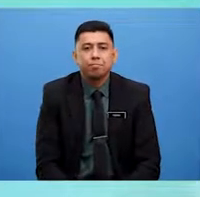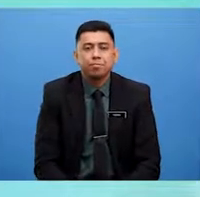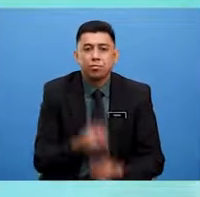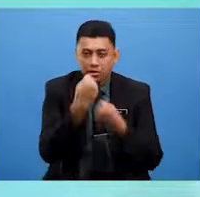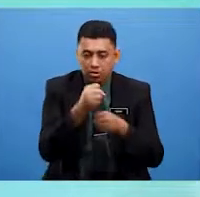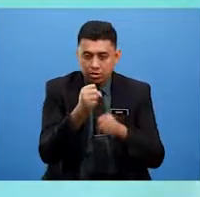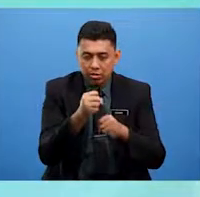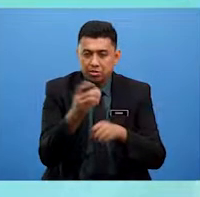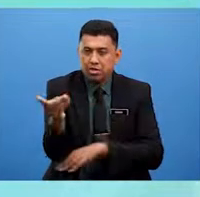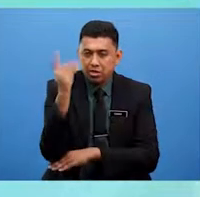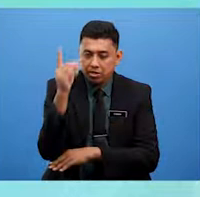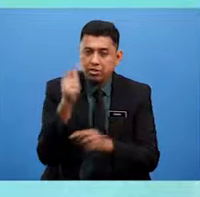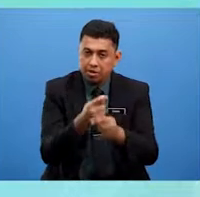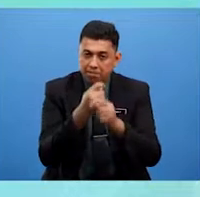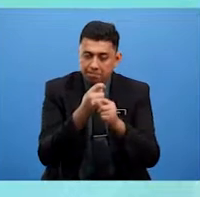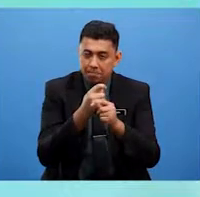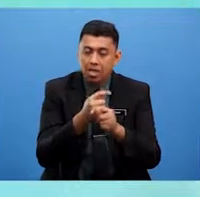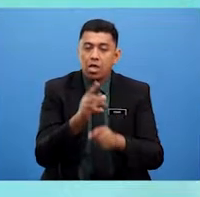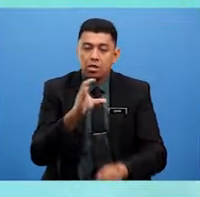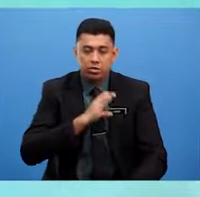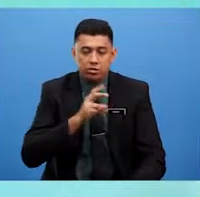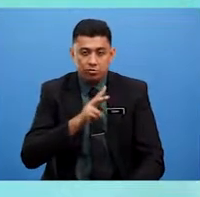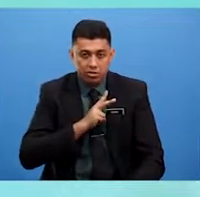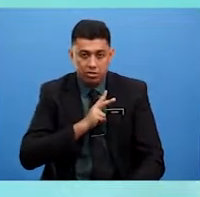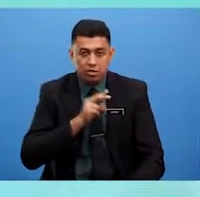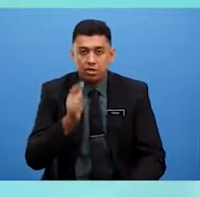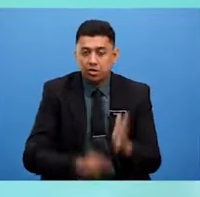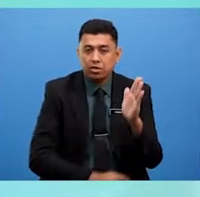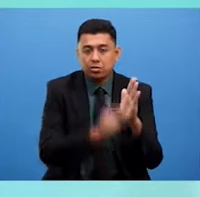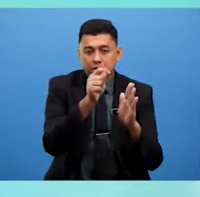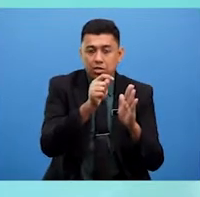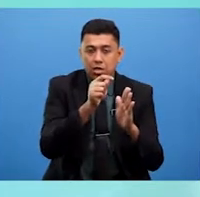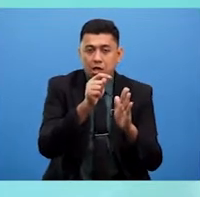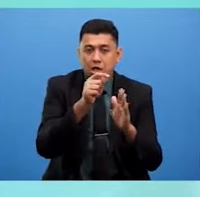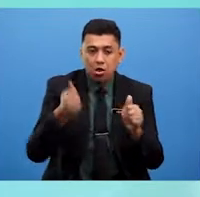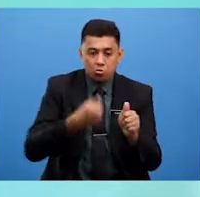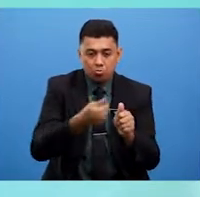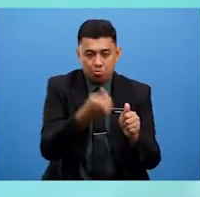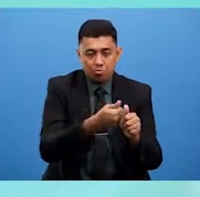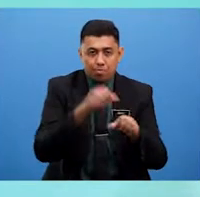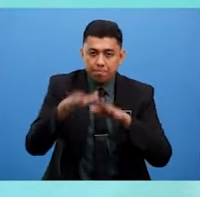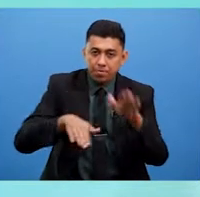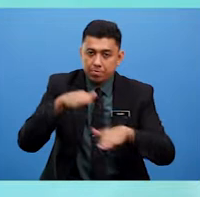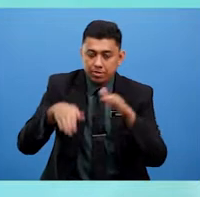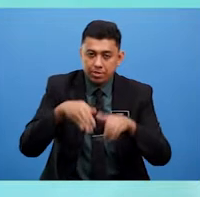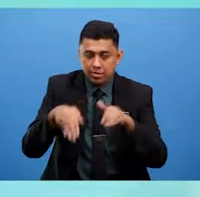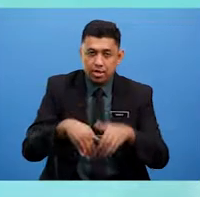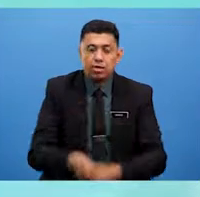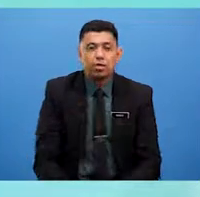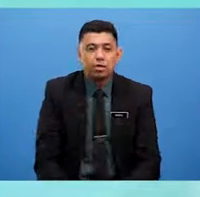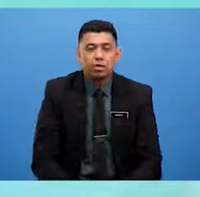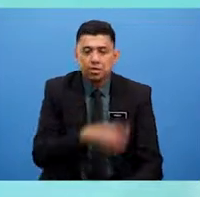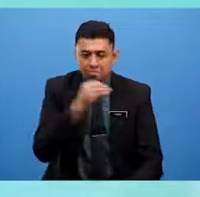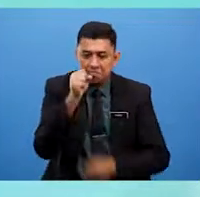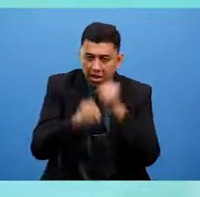Sukan yang memerlukan daya tahan kardiovaskular yang tinggi seperti lumba basikal lebuh raya dan merentas desa memerlukan